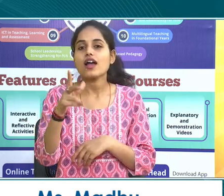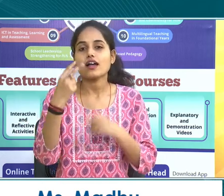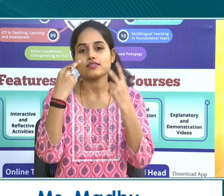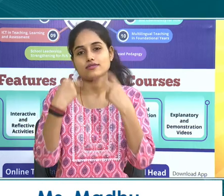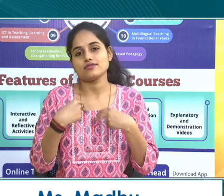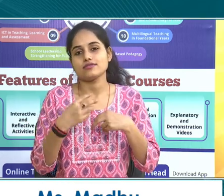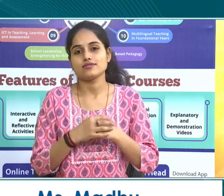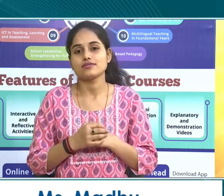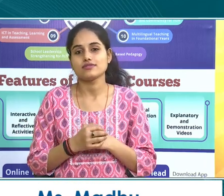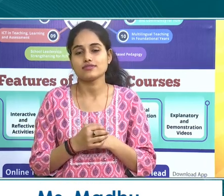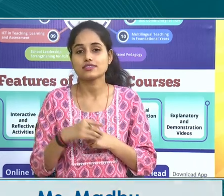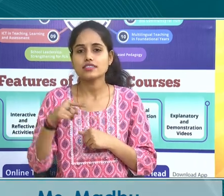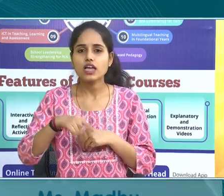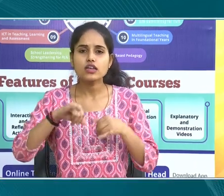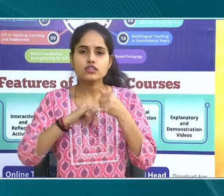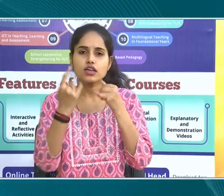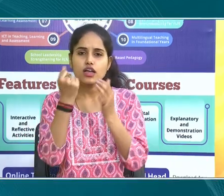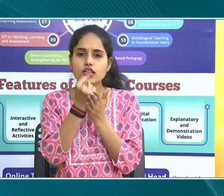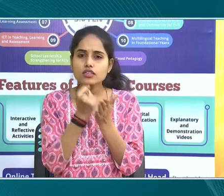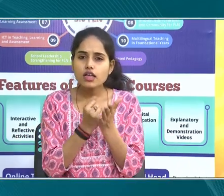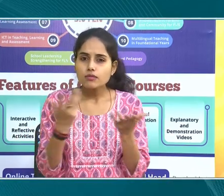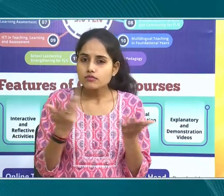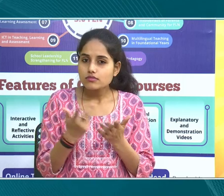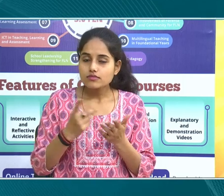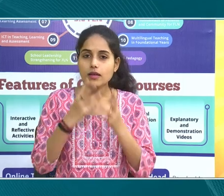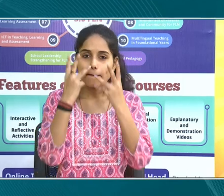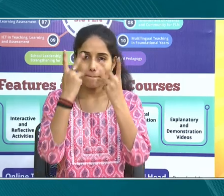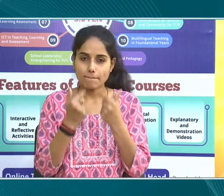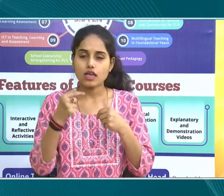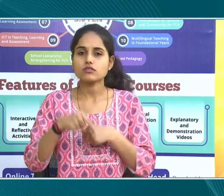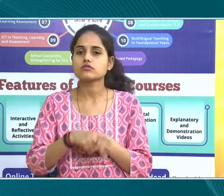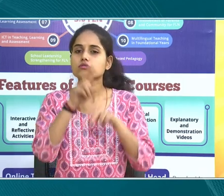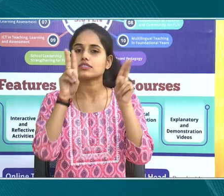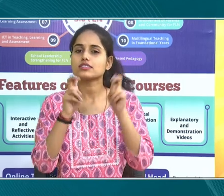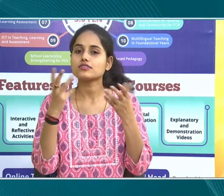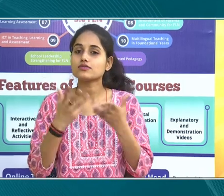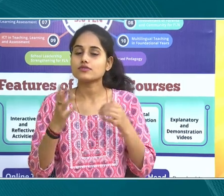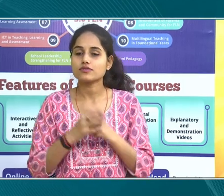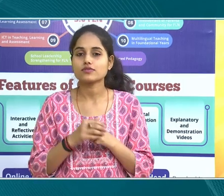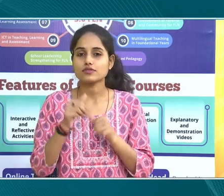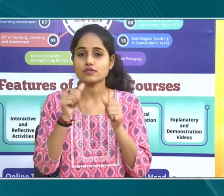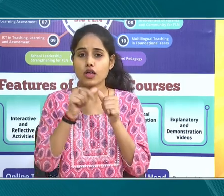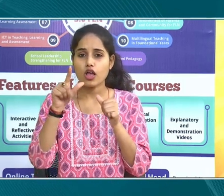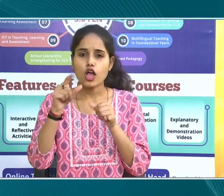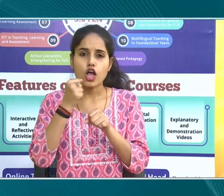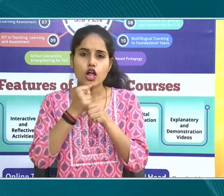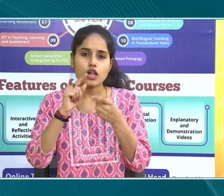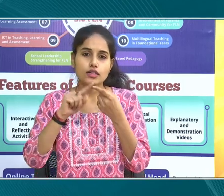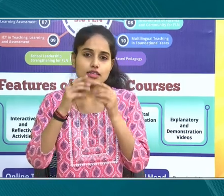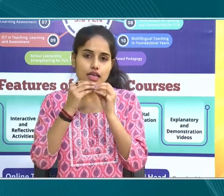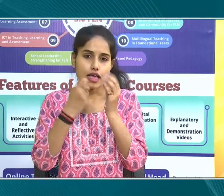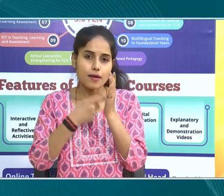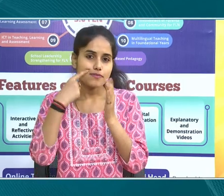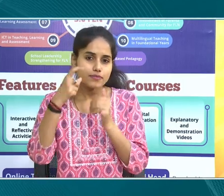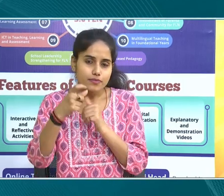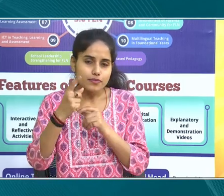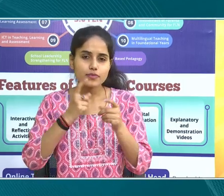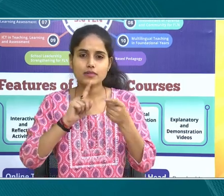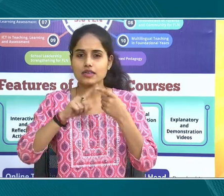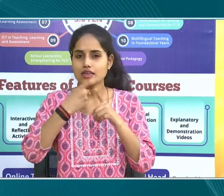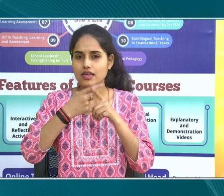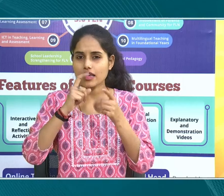देख रहे हैं सब्जेक्ट है मैथमेटिक्स और जो टॉपिक है यानी की आपका जो चैप्टर पढ़ने जा रहे हैं चैप्टर 9 अलजेब्राइक